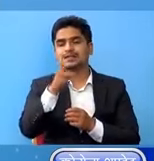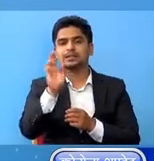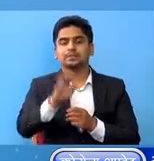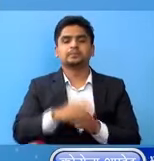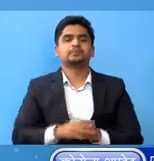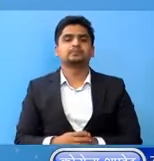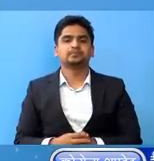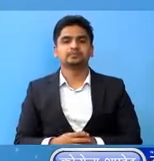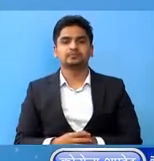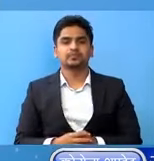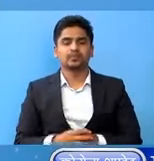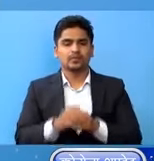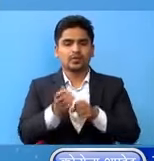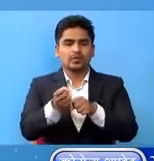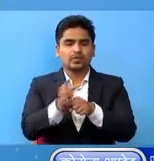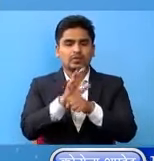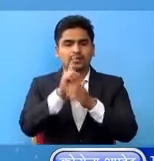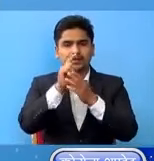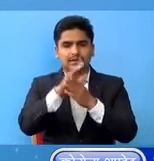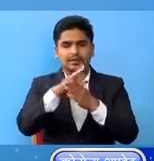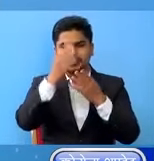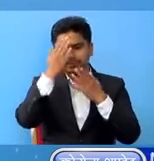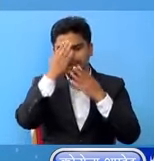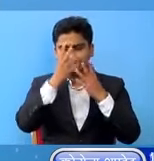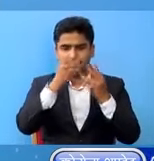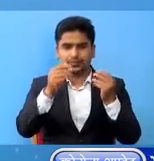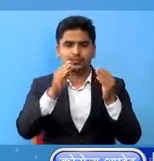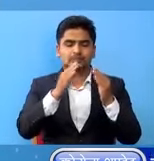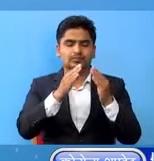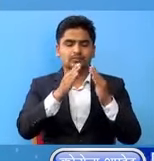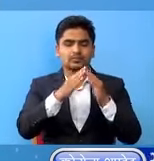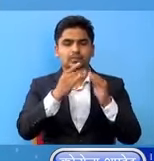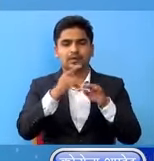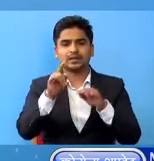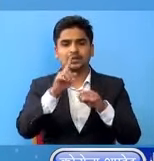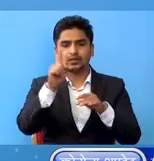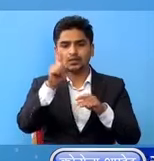जना हुनुहुन्छ। कोभिड 19 संक्रमण मुक्त हुने दर